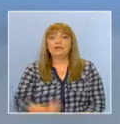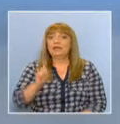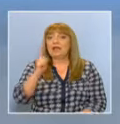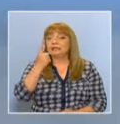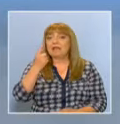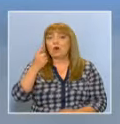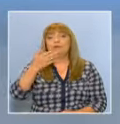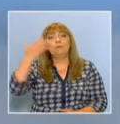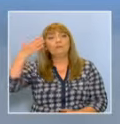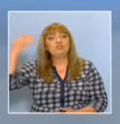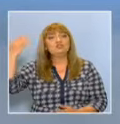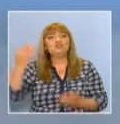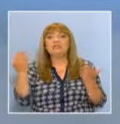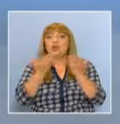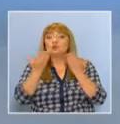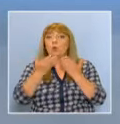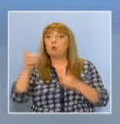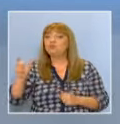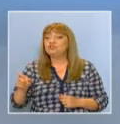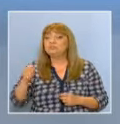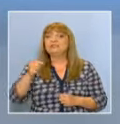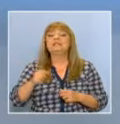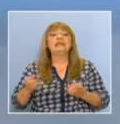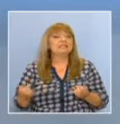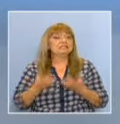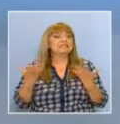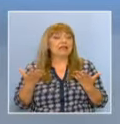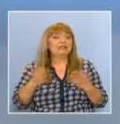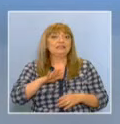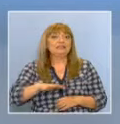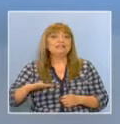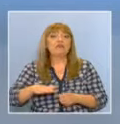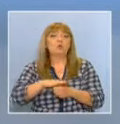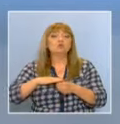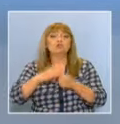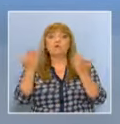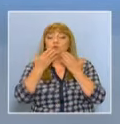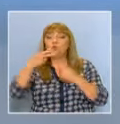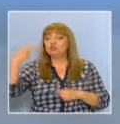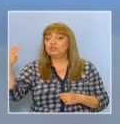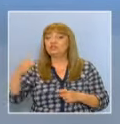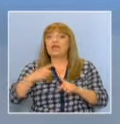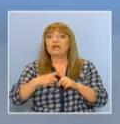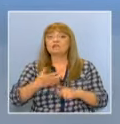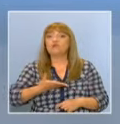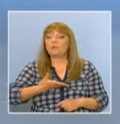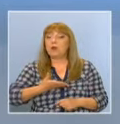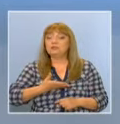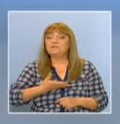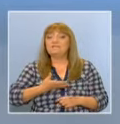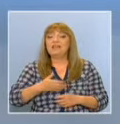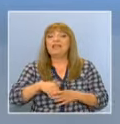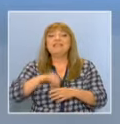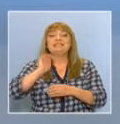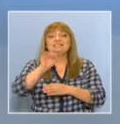Една от мечтите на учениците се сбъдна. Децата от основно училище Христо Ботев напуснаха класните стаи и проведоха част